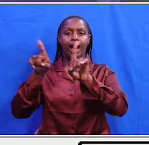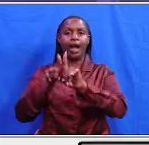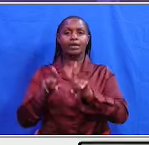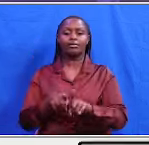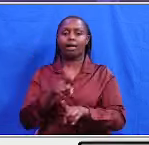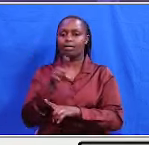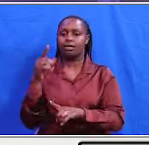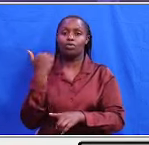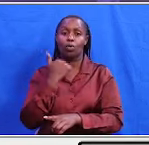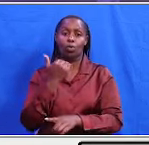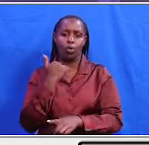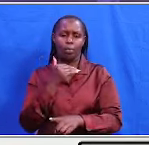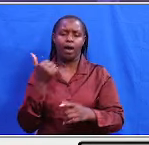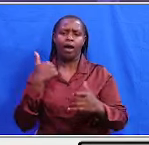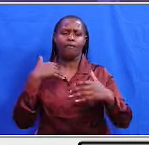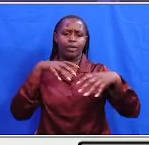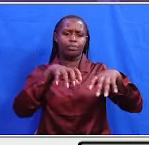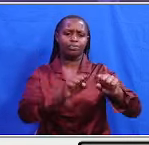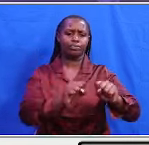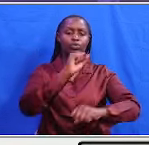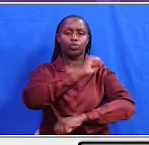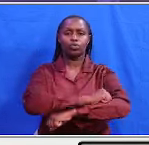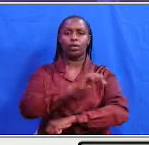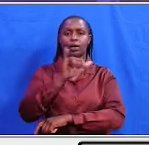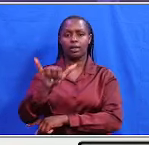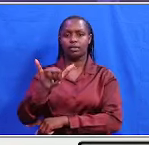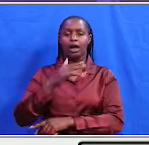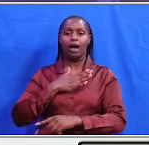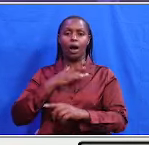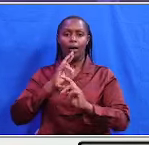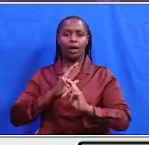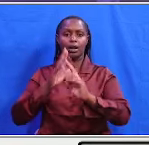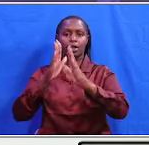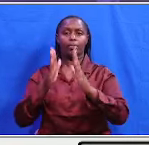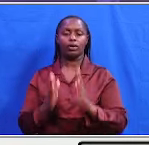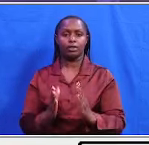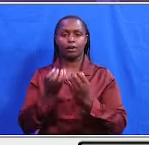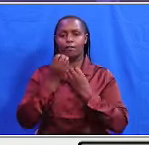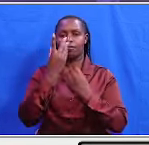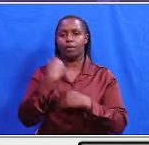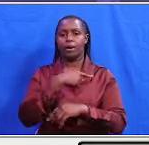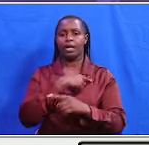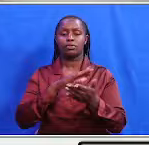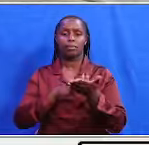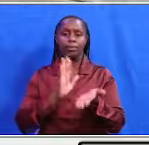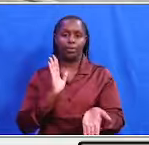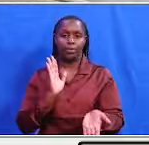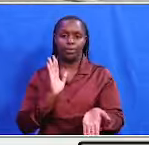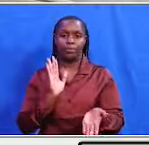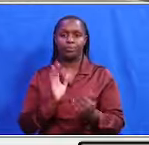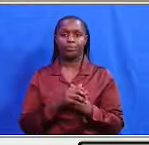hilo. Mwandishi wetu wa kaunti ya Pokot Magharibi Andrew Juma anaarifu zaidi.